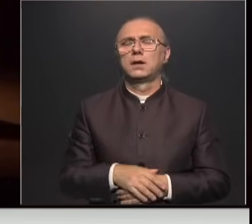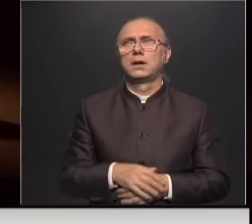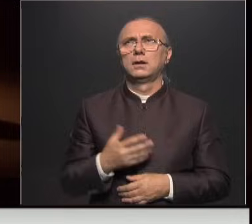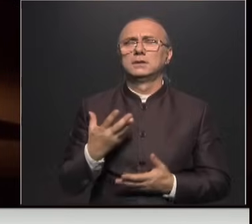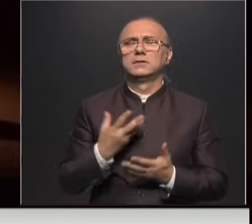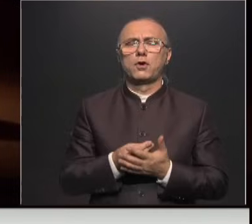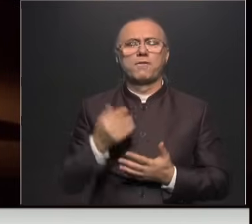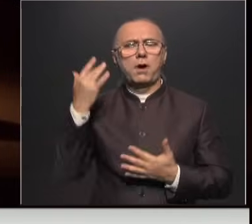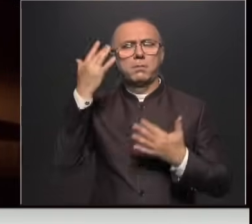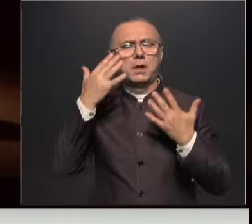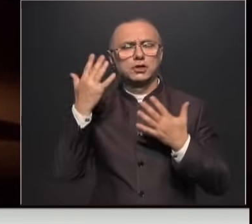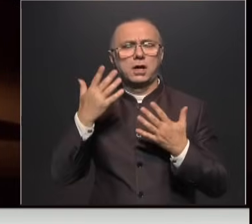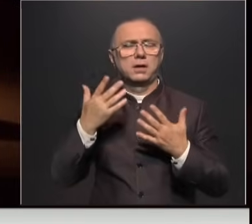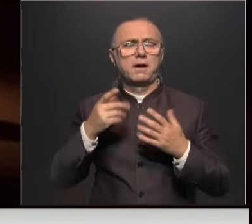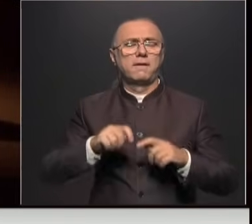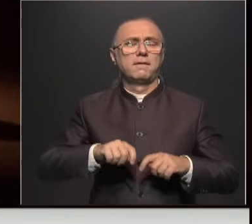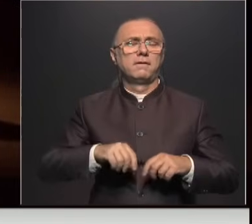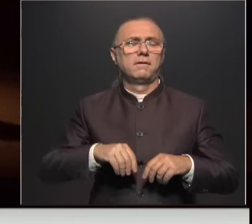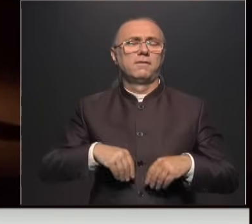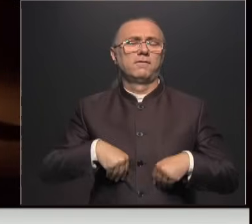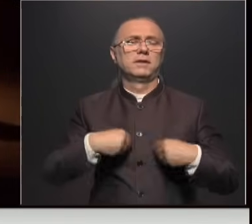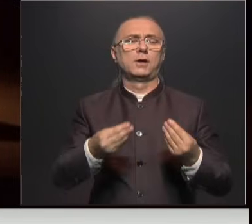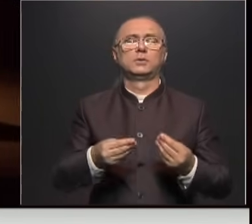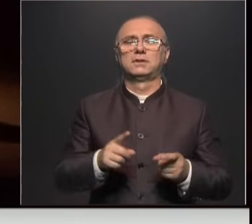своего воображения за действительность. А